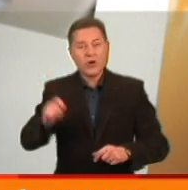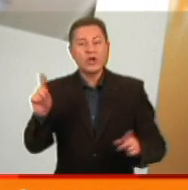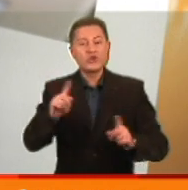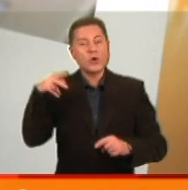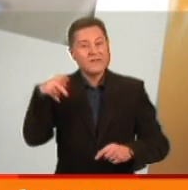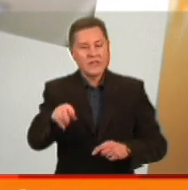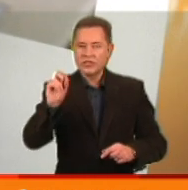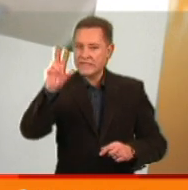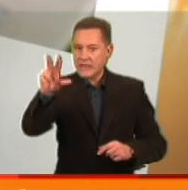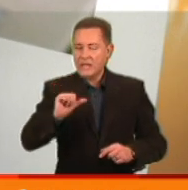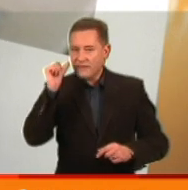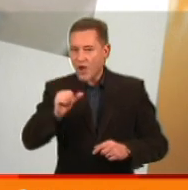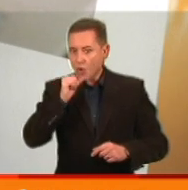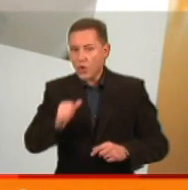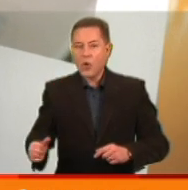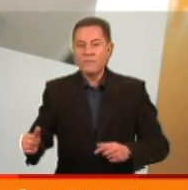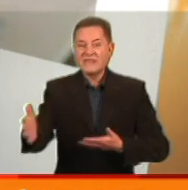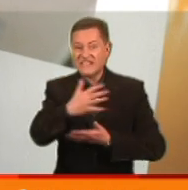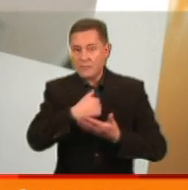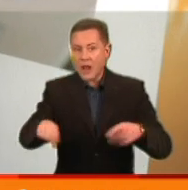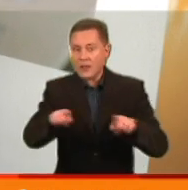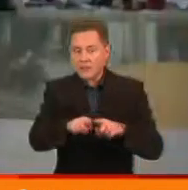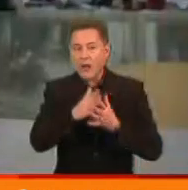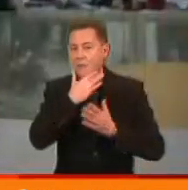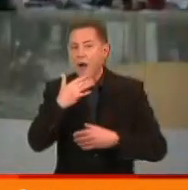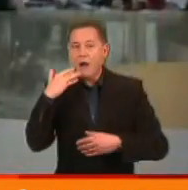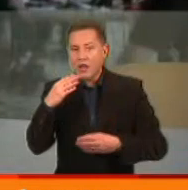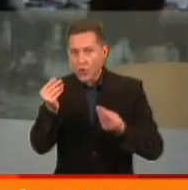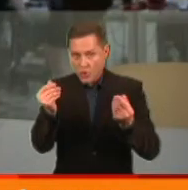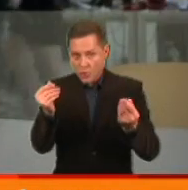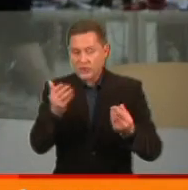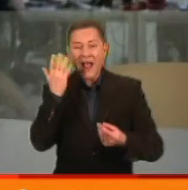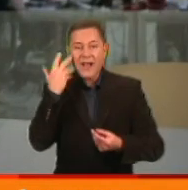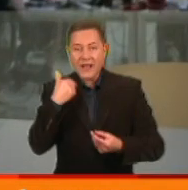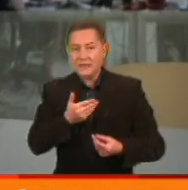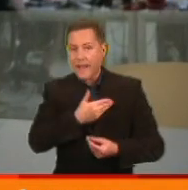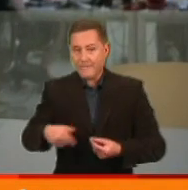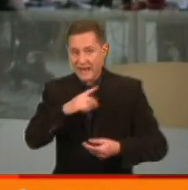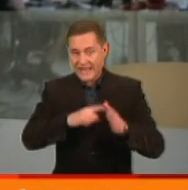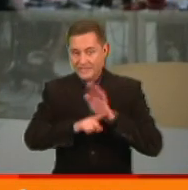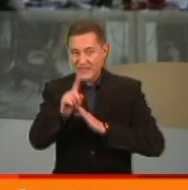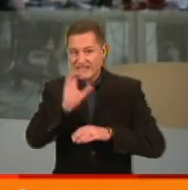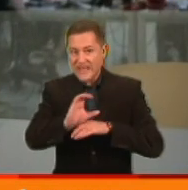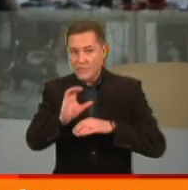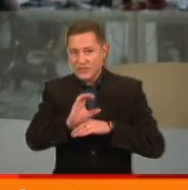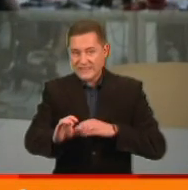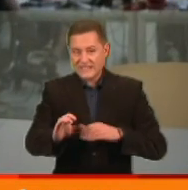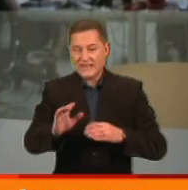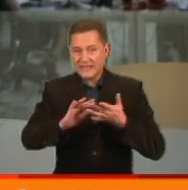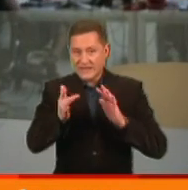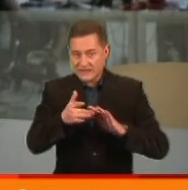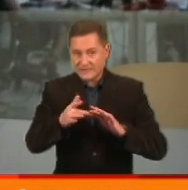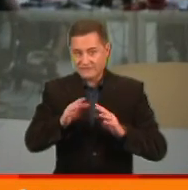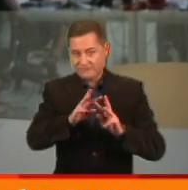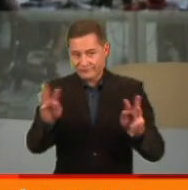2013 року зібрала так багато грошей. Коли ми запустились на Кікстартері, вже було видно,